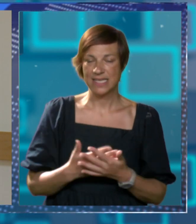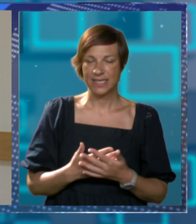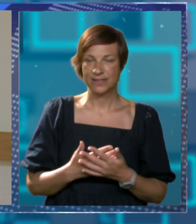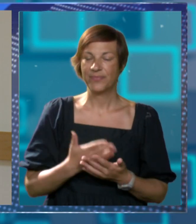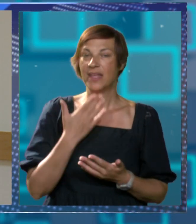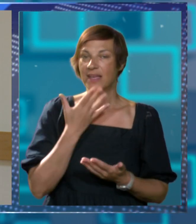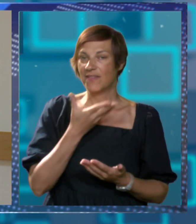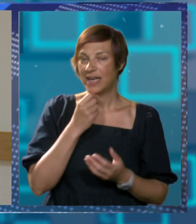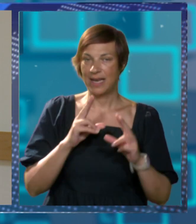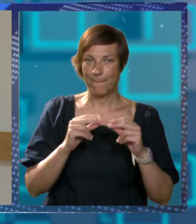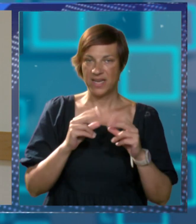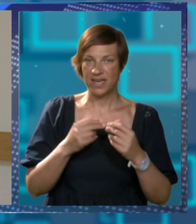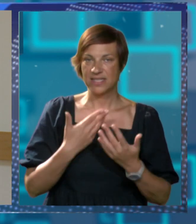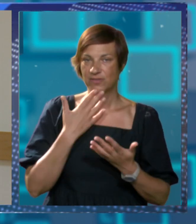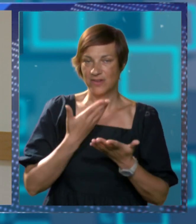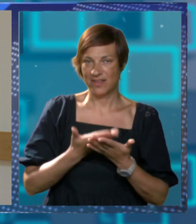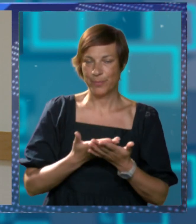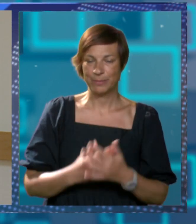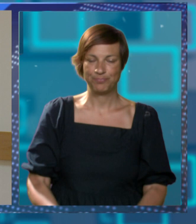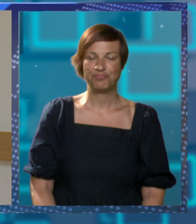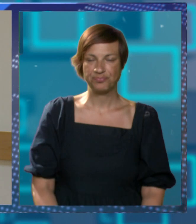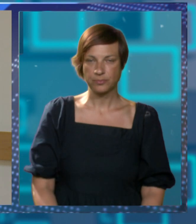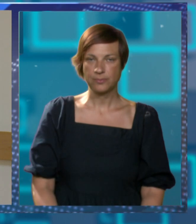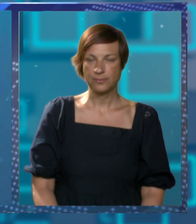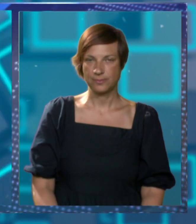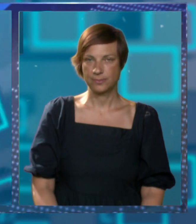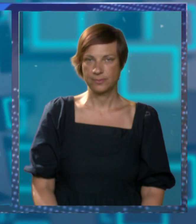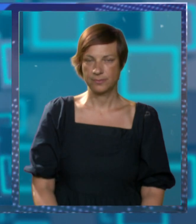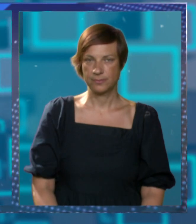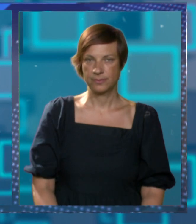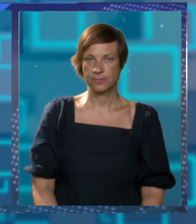izgurati. Hvala vam lijepa na razgovor. Nema na čemu i drugi put.